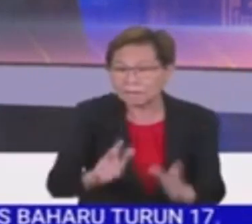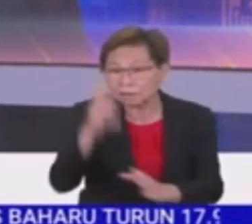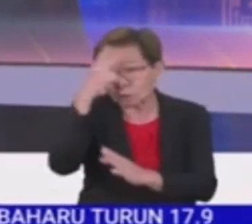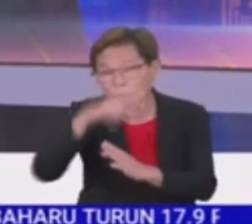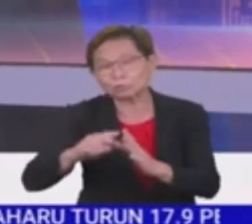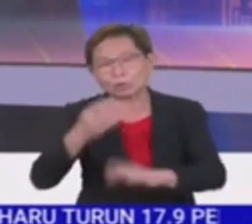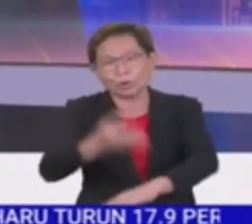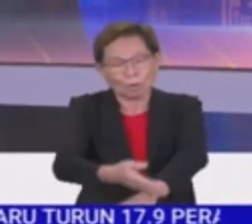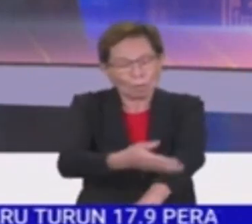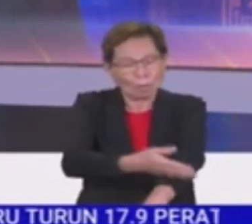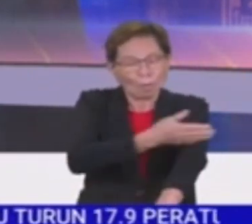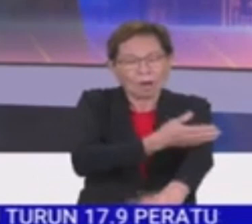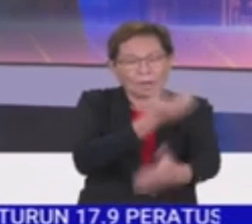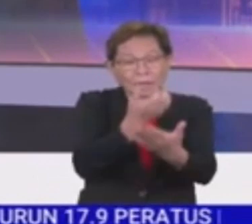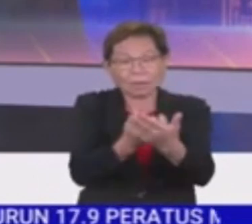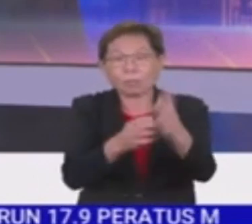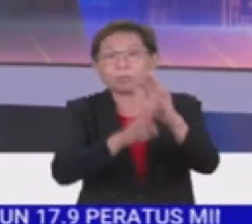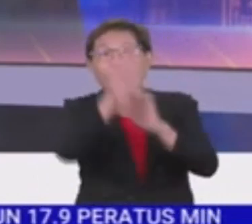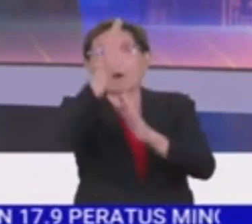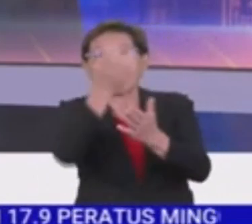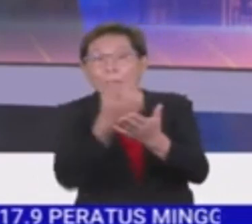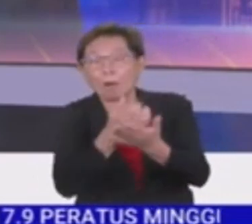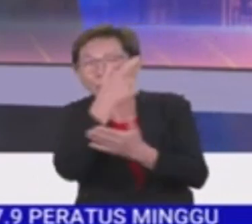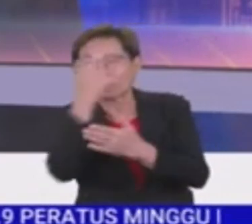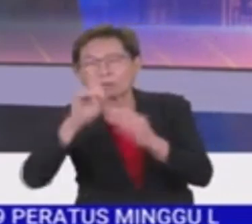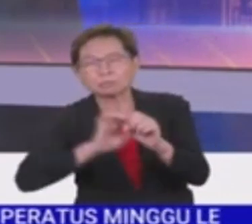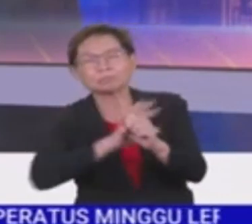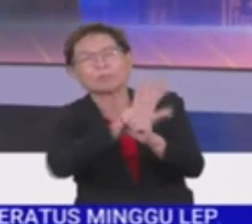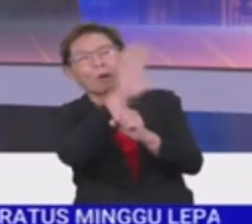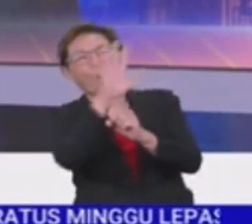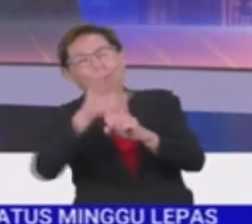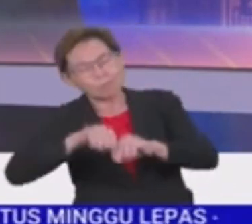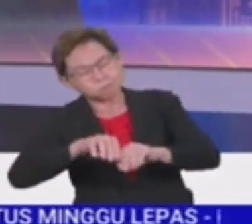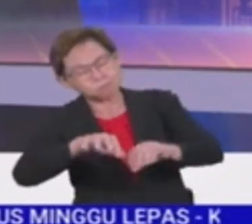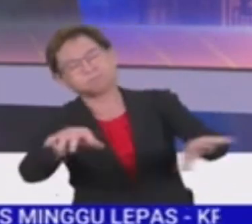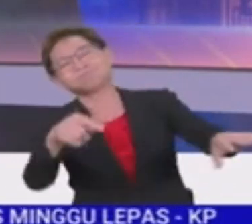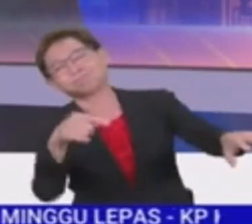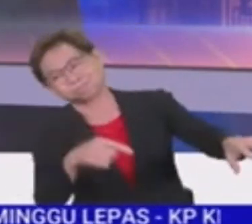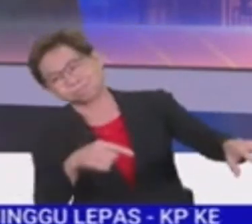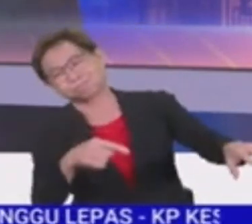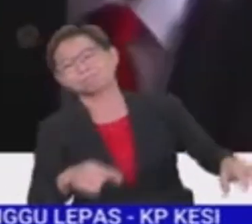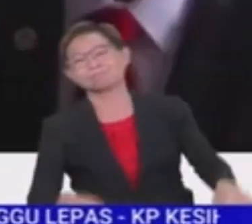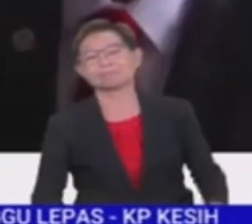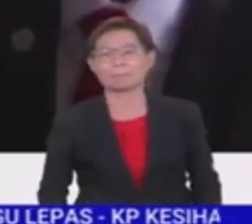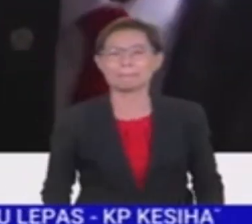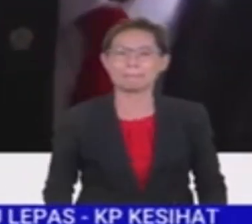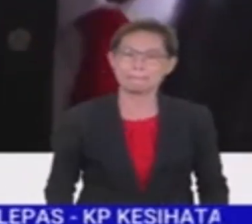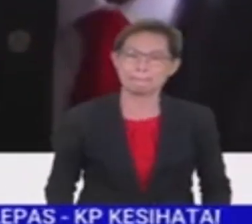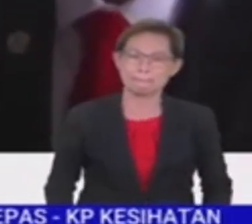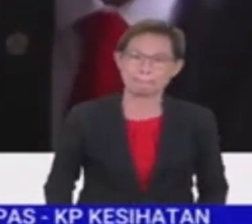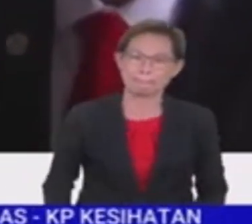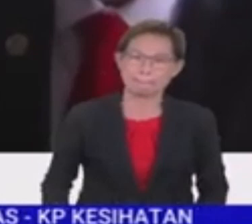untuk memulihkan semula ekonomi negara akibat penularan pandemik COVID-19.